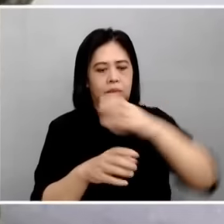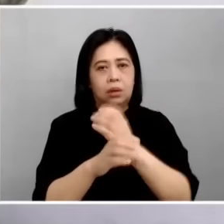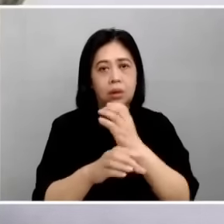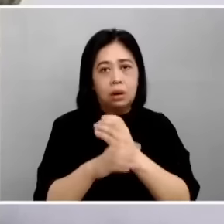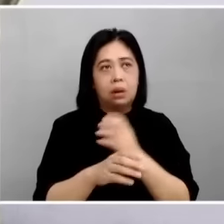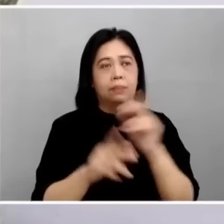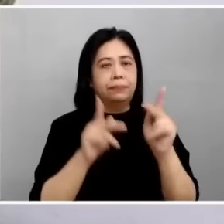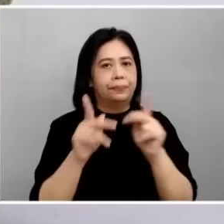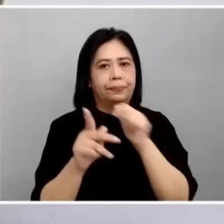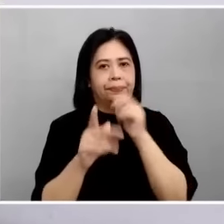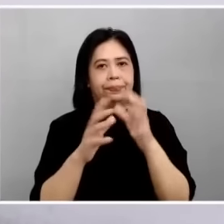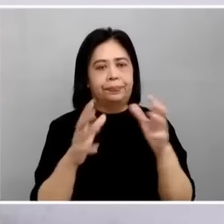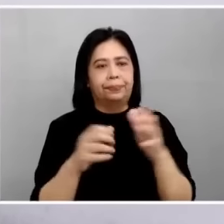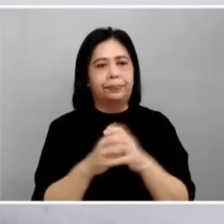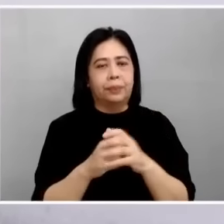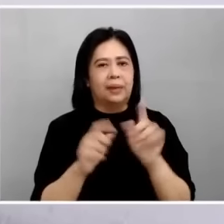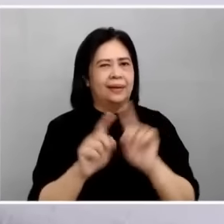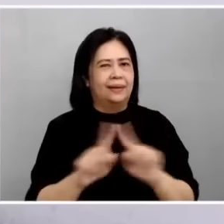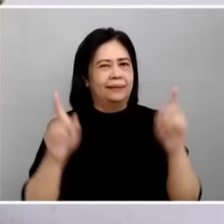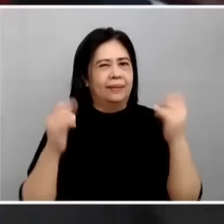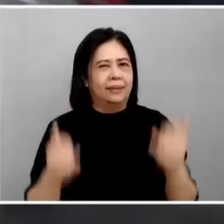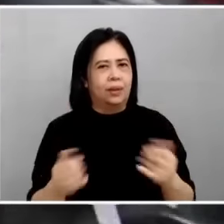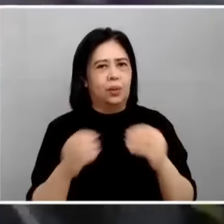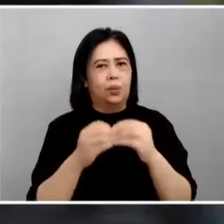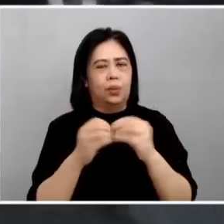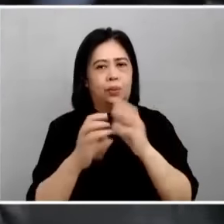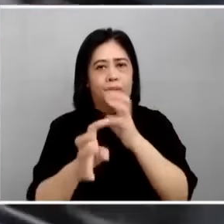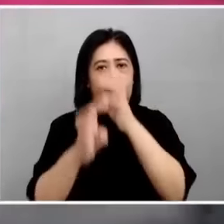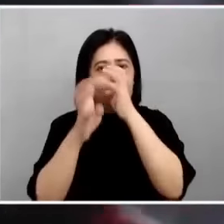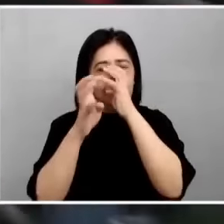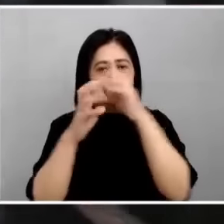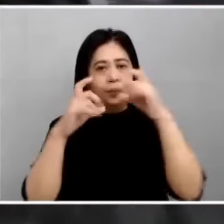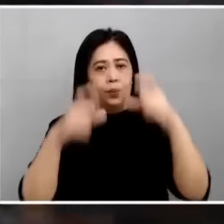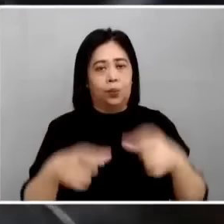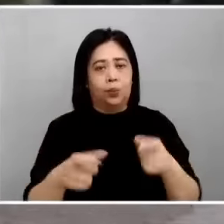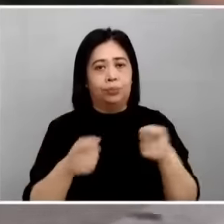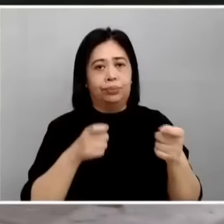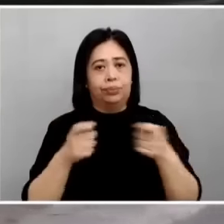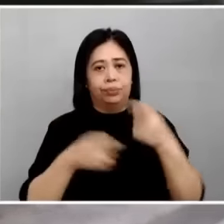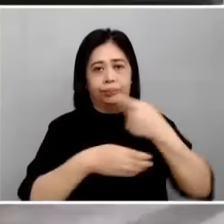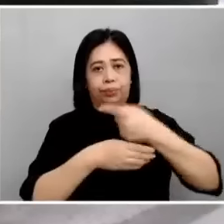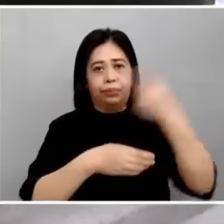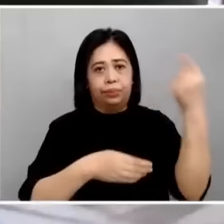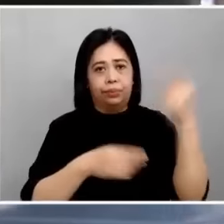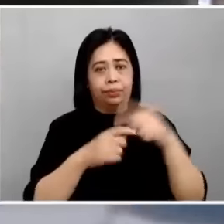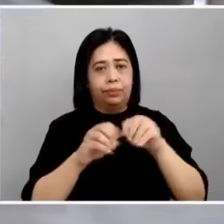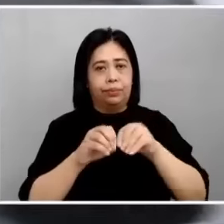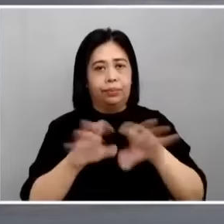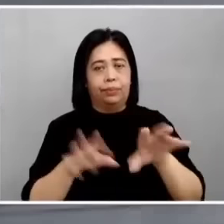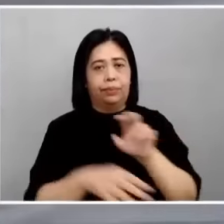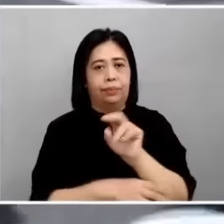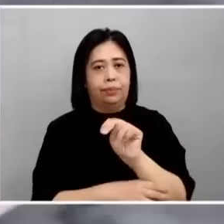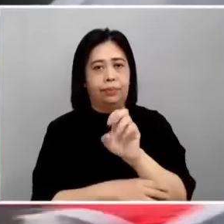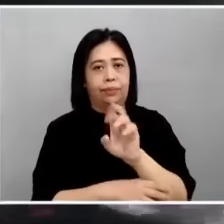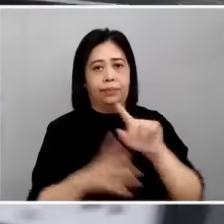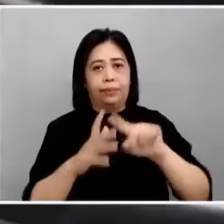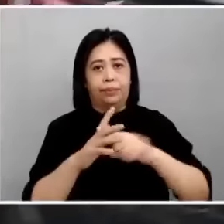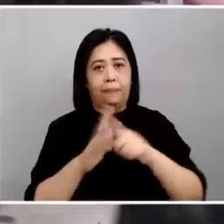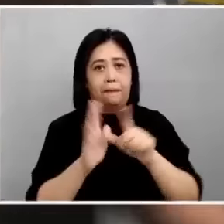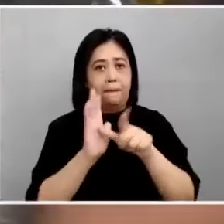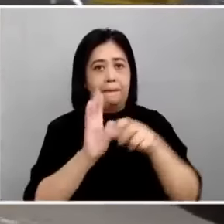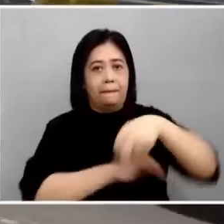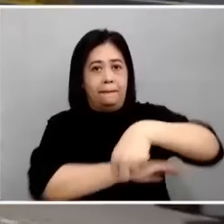tao. Ang kaibahan nito sa mas mahigpit na quarantine control checkpoints na iiral sa NCR simula mamayang